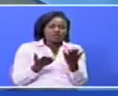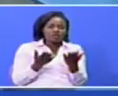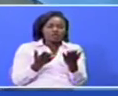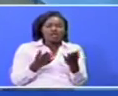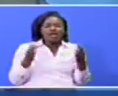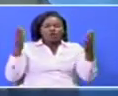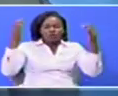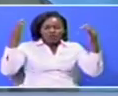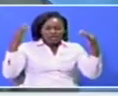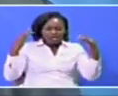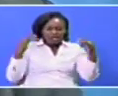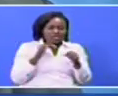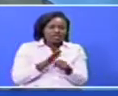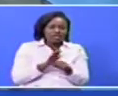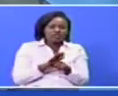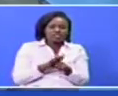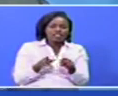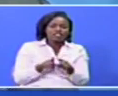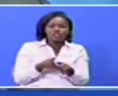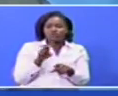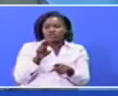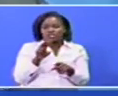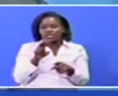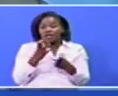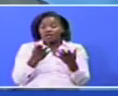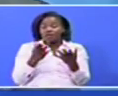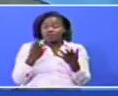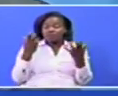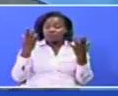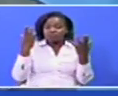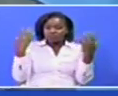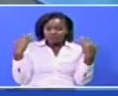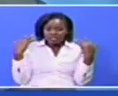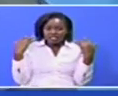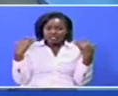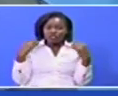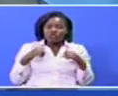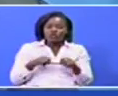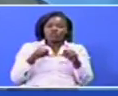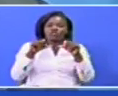na bado tunaona kuwa katika siku mbili jazo kutakuwa tukipata mvua kama hiyo.